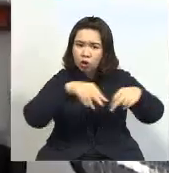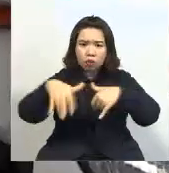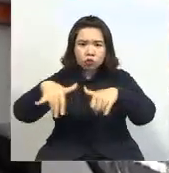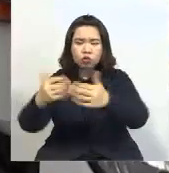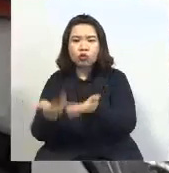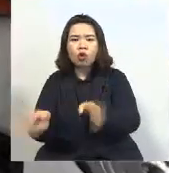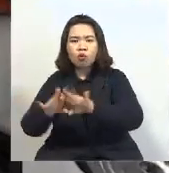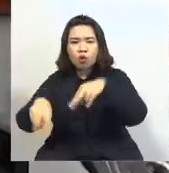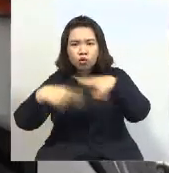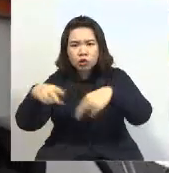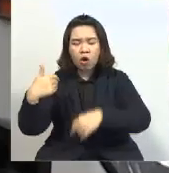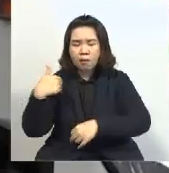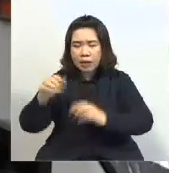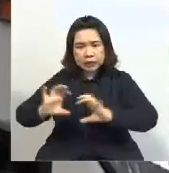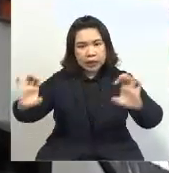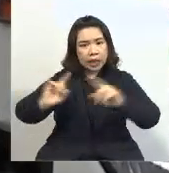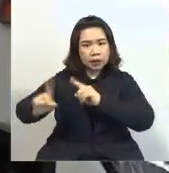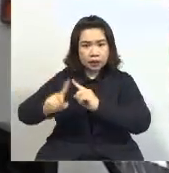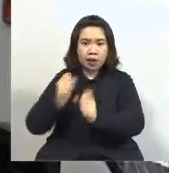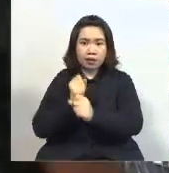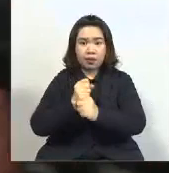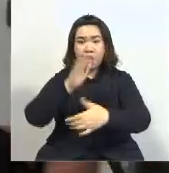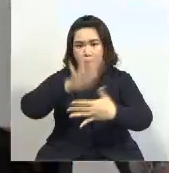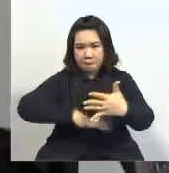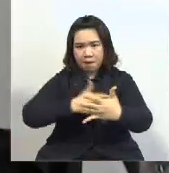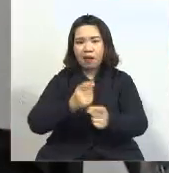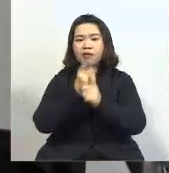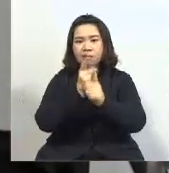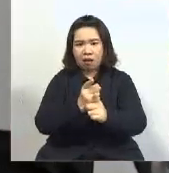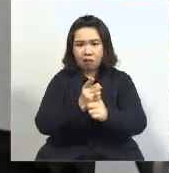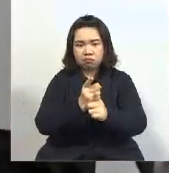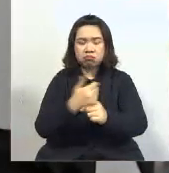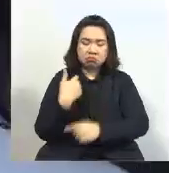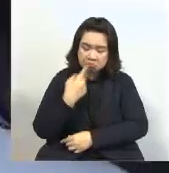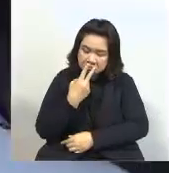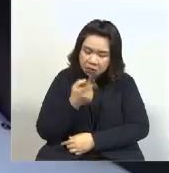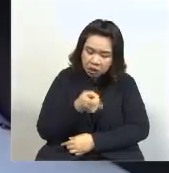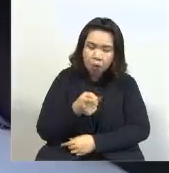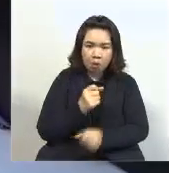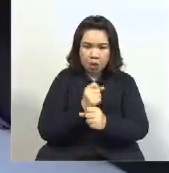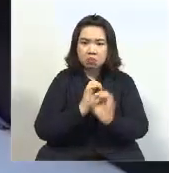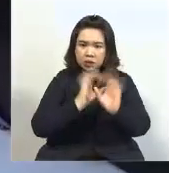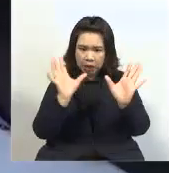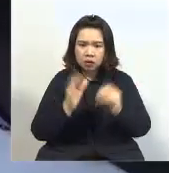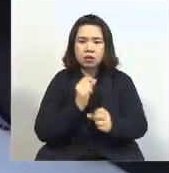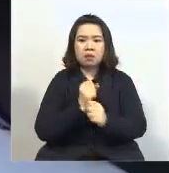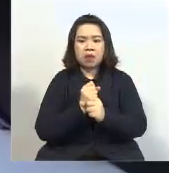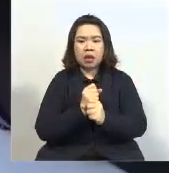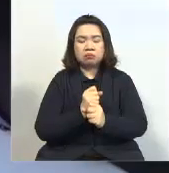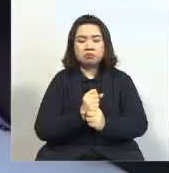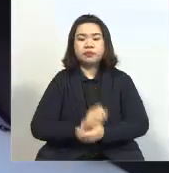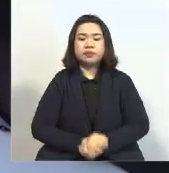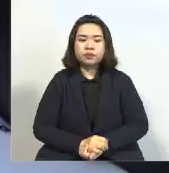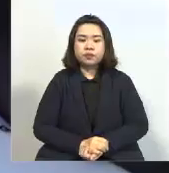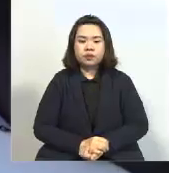ทุกส่วนราชการที่เกี่ยวข้องปฏิบัติการตามแผนที่ไม่ที่เห็นผลนะคะเพื่อที่จะให้ดำเนินการกันอย่างเต็มที่